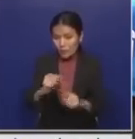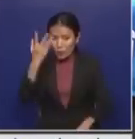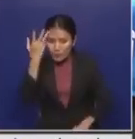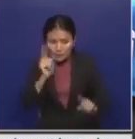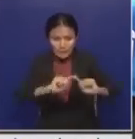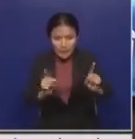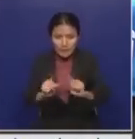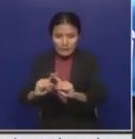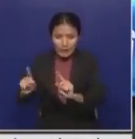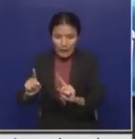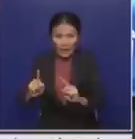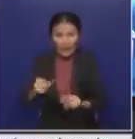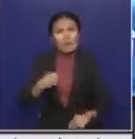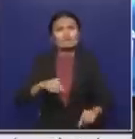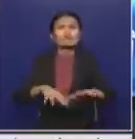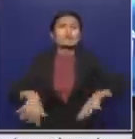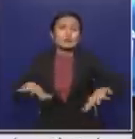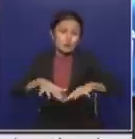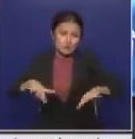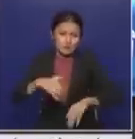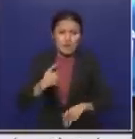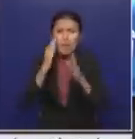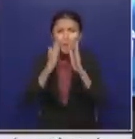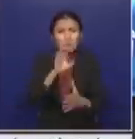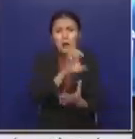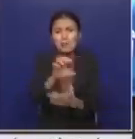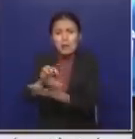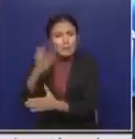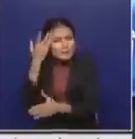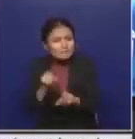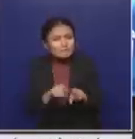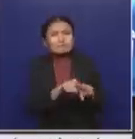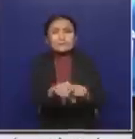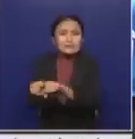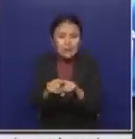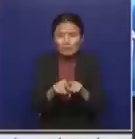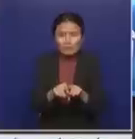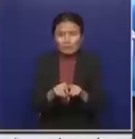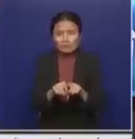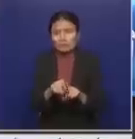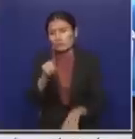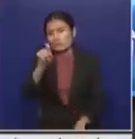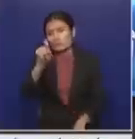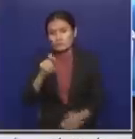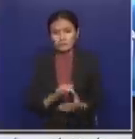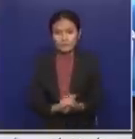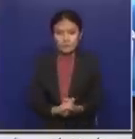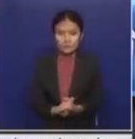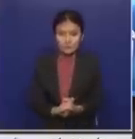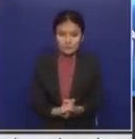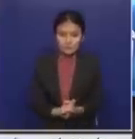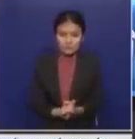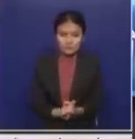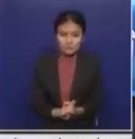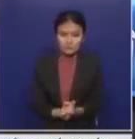การจะบังคับให้คนทุกคนคิดเหมือนกันก็คงเป็นเรื่องที่เป็นไปไม่ได้แล้วเราต้องยอมรับอย่าง